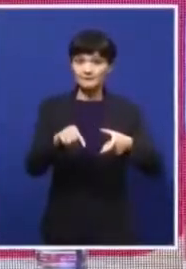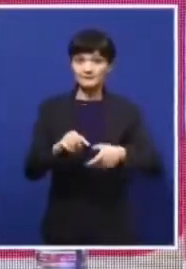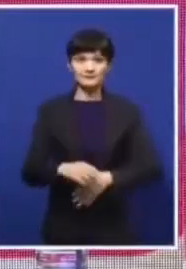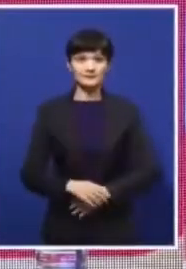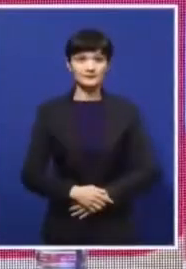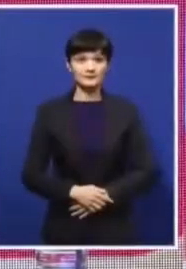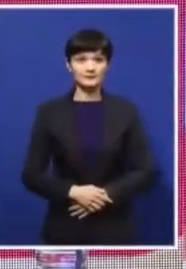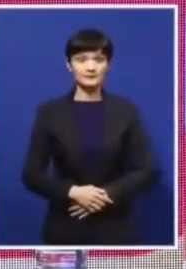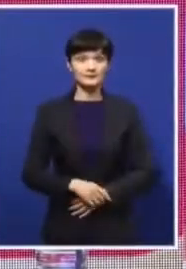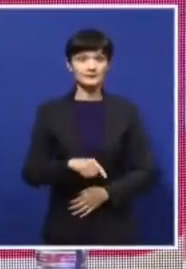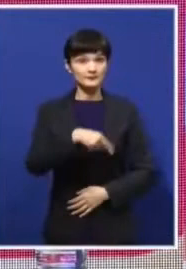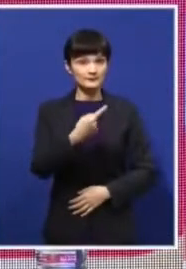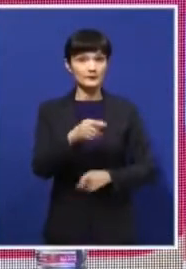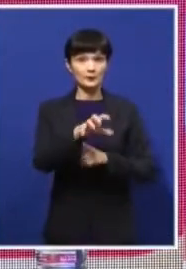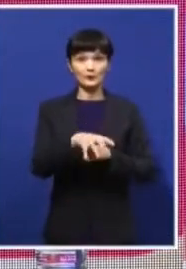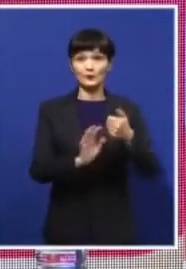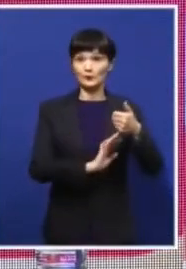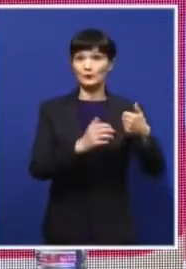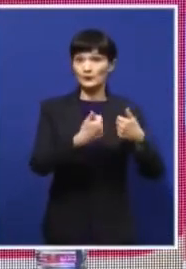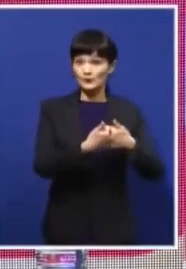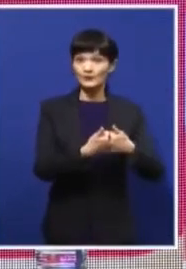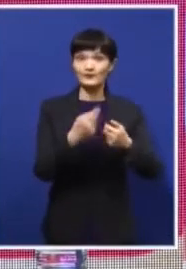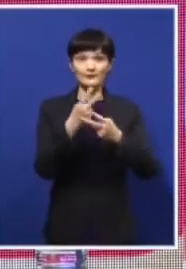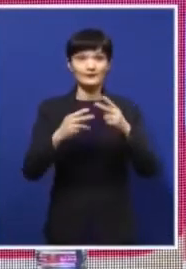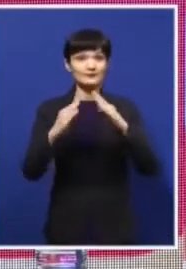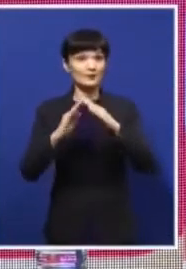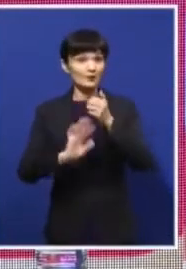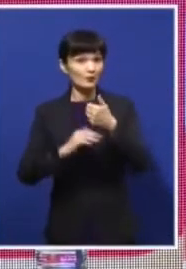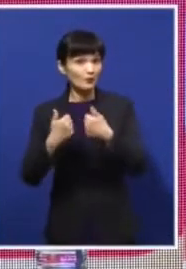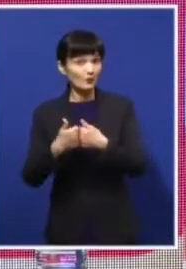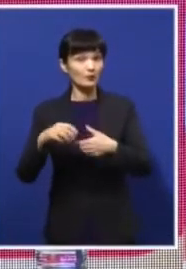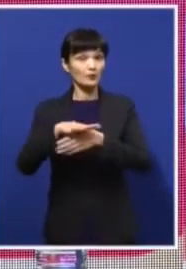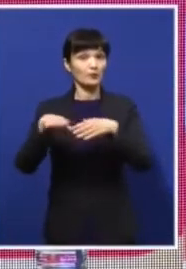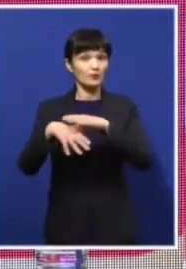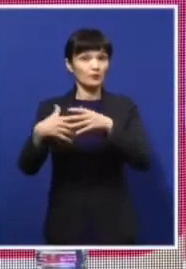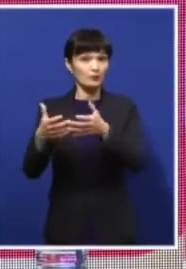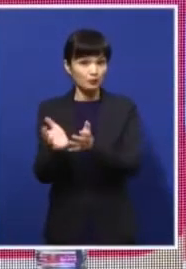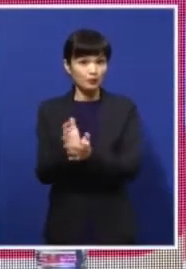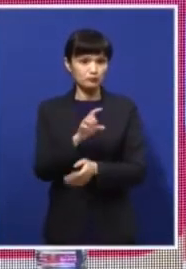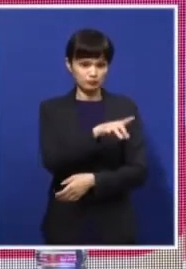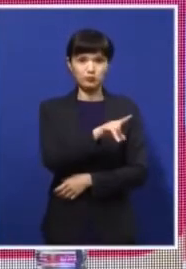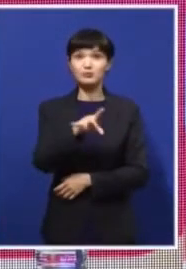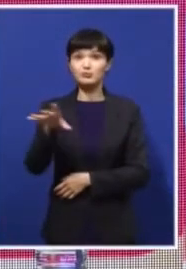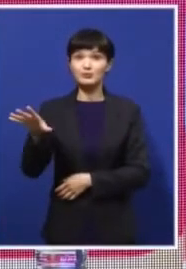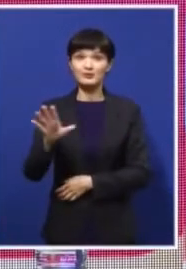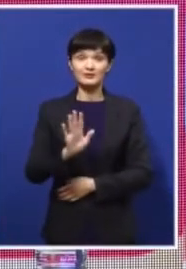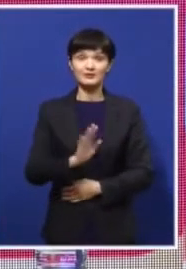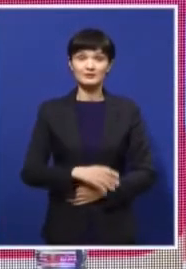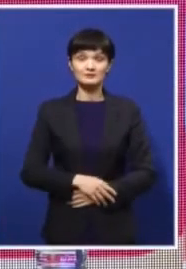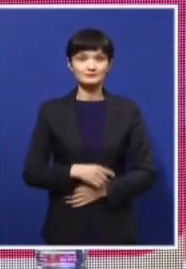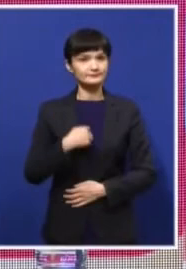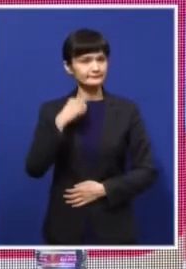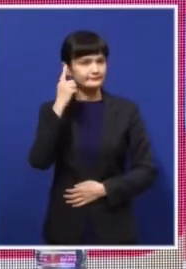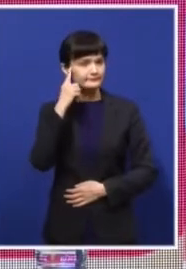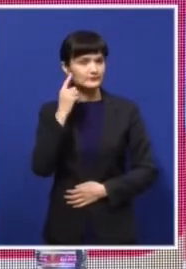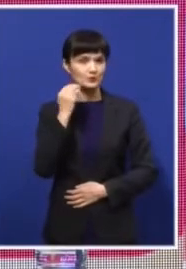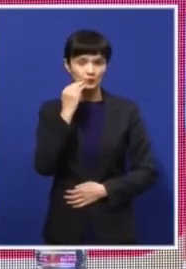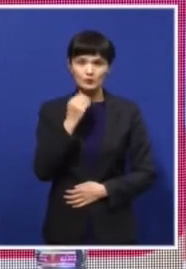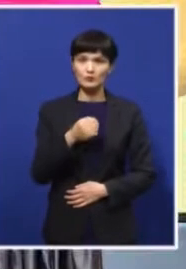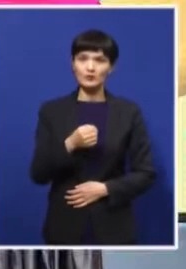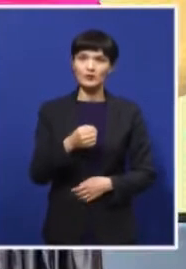那个农委会还有什么客委会、文化部什么都有，那这些重复绑定的这些